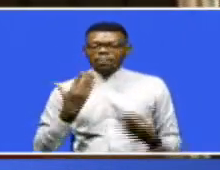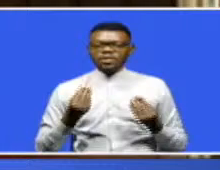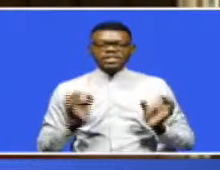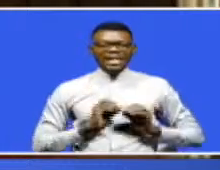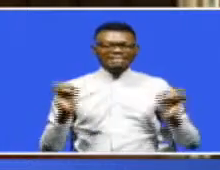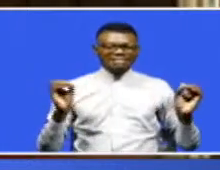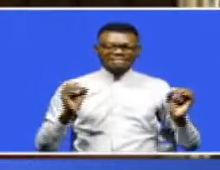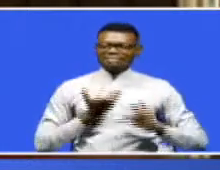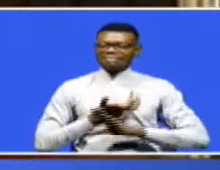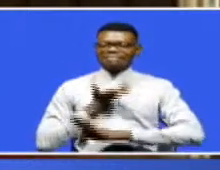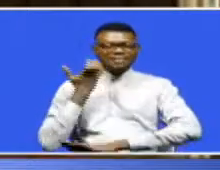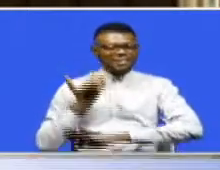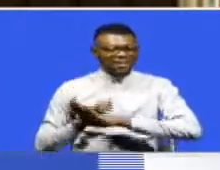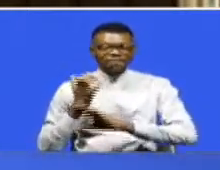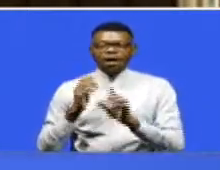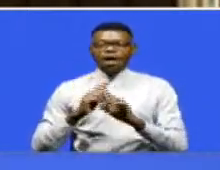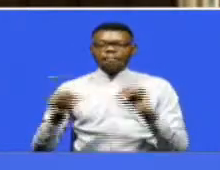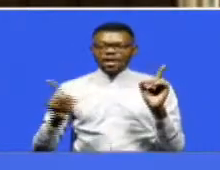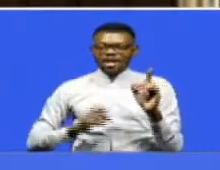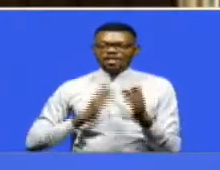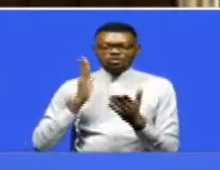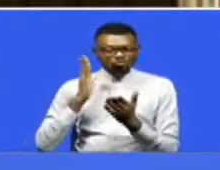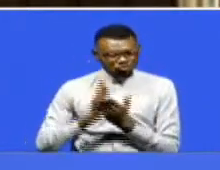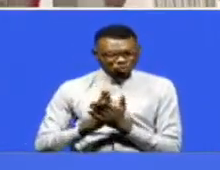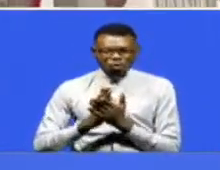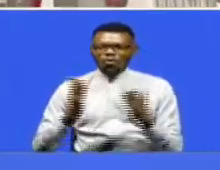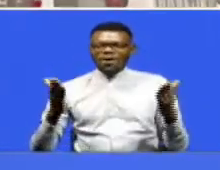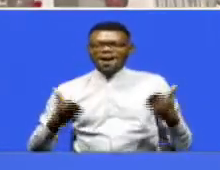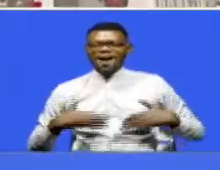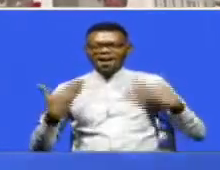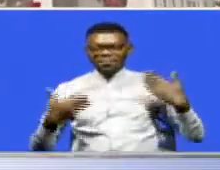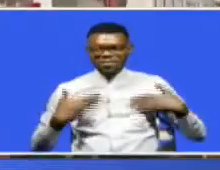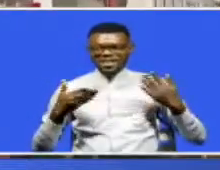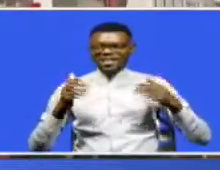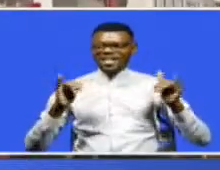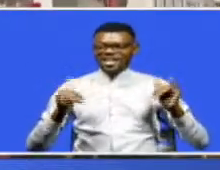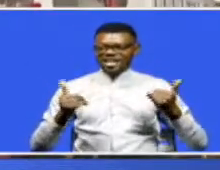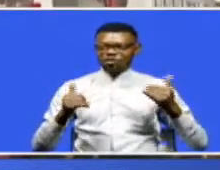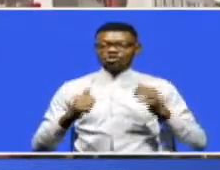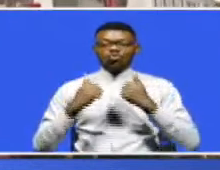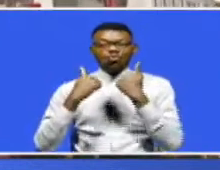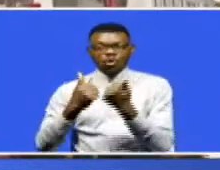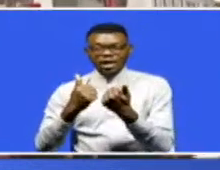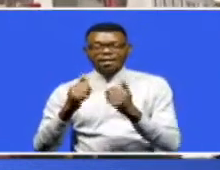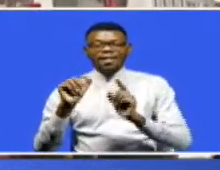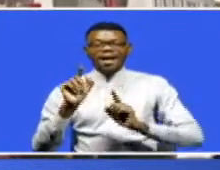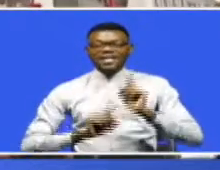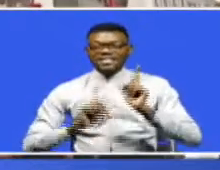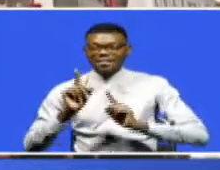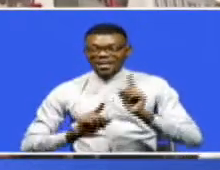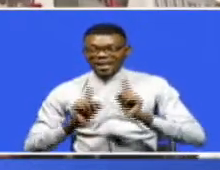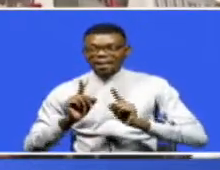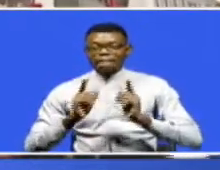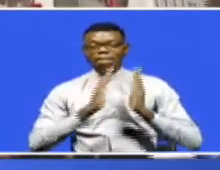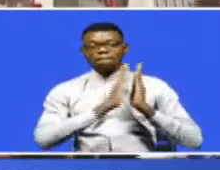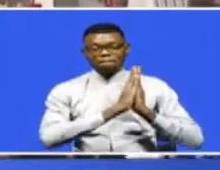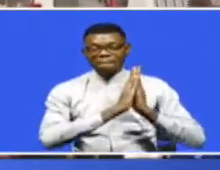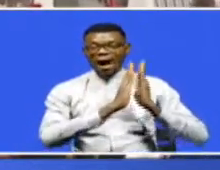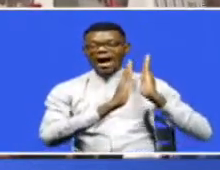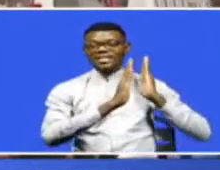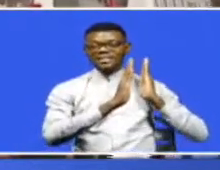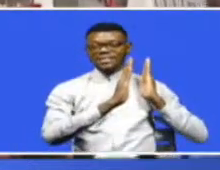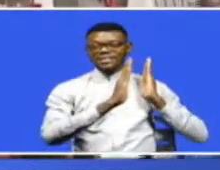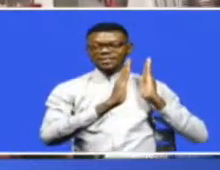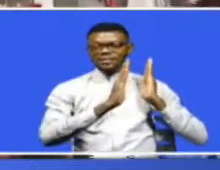has been a bit tough, but yes, we welcome the news. Katika sekta ya uchukuzi, basi zinazosafiri